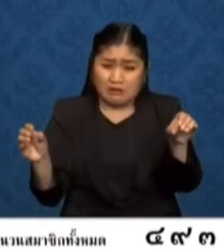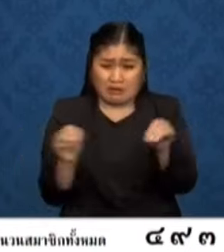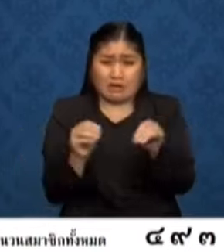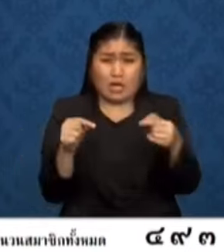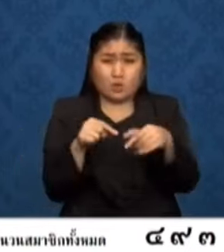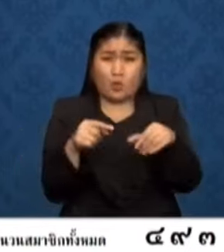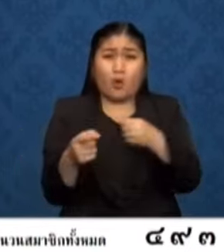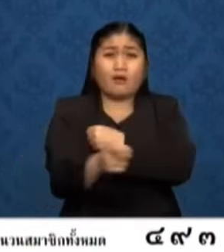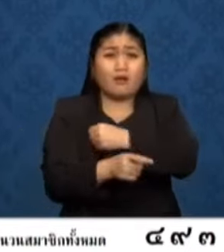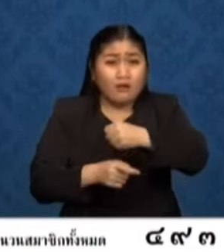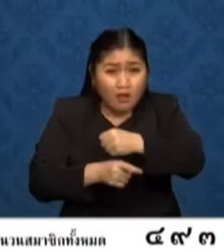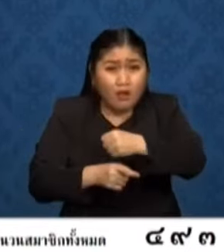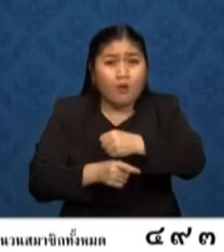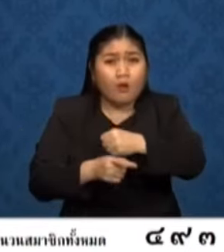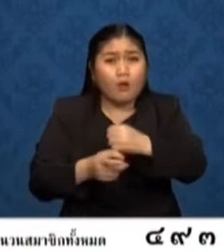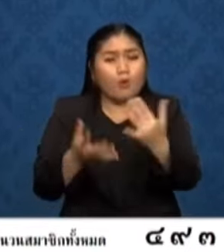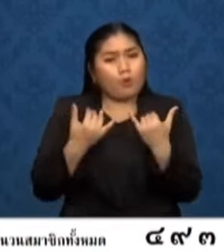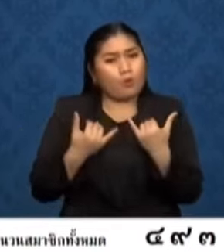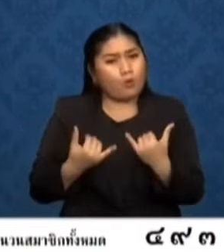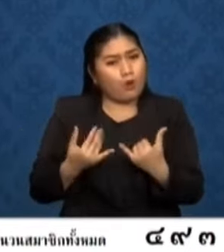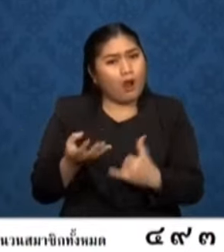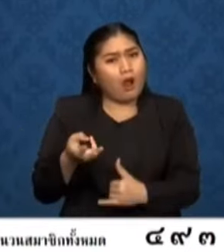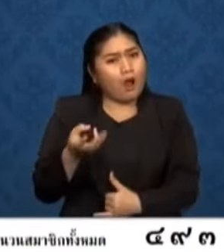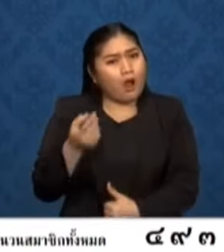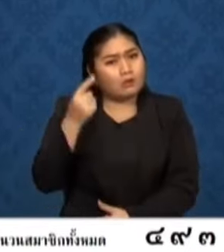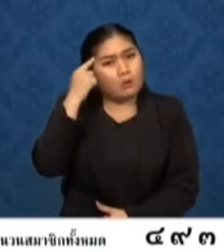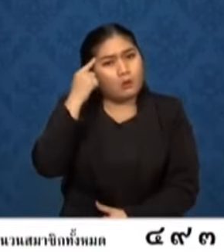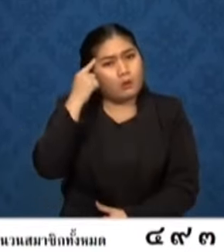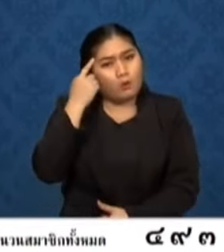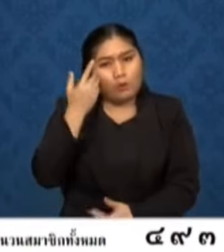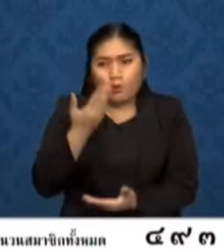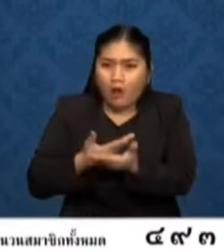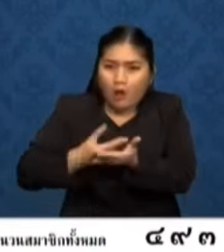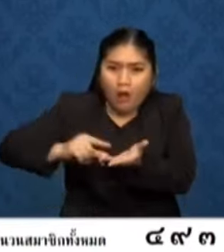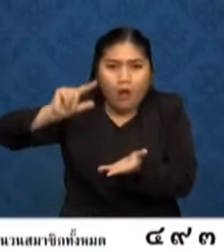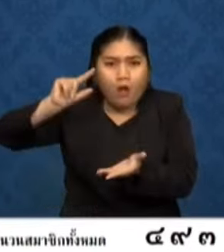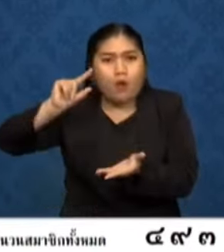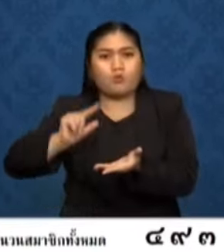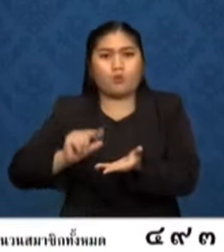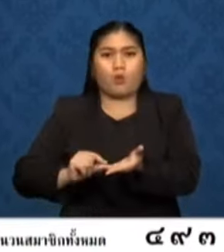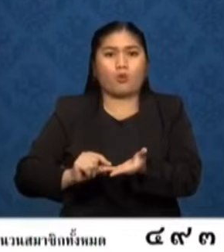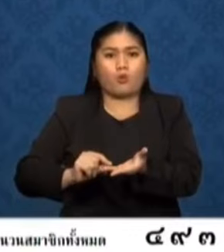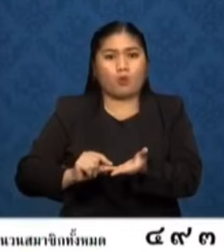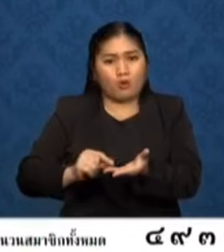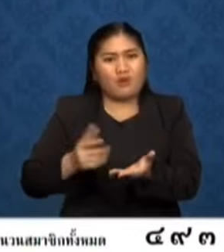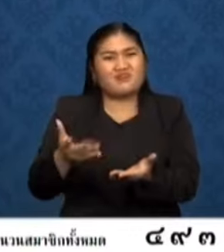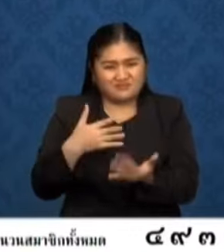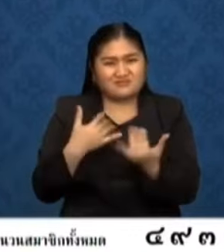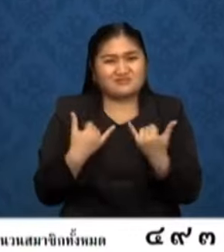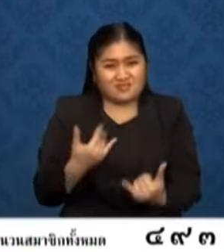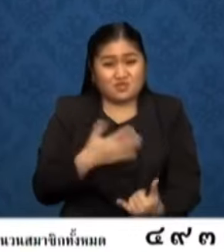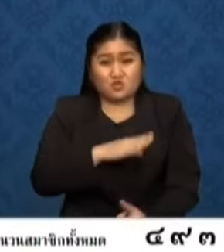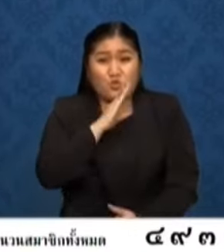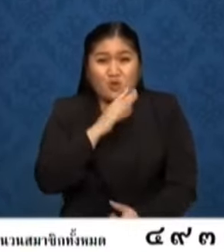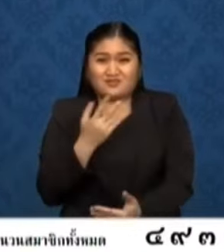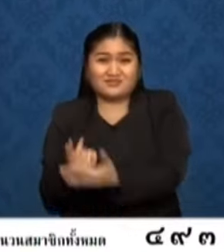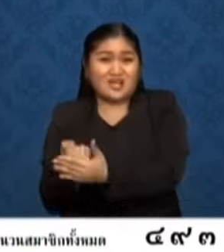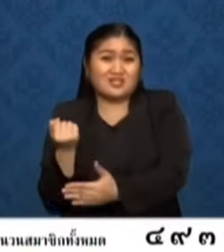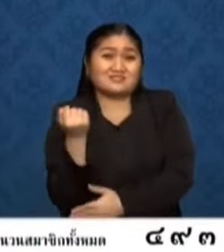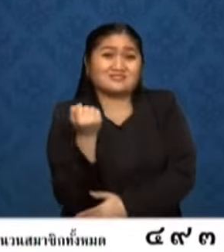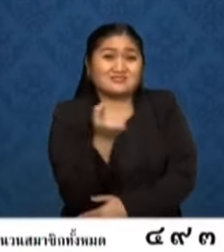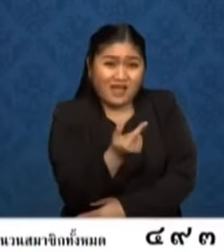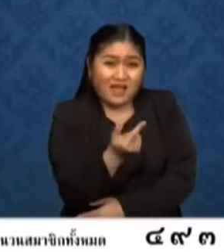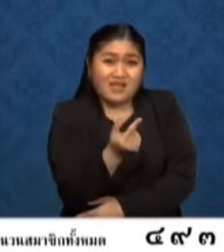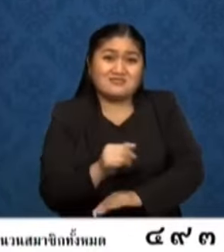อีกทั้งปีนี้ ราคาข้าวก็มีแนวน้มตกต่ำลงดนั้นการจายเงินช่วยข้าเกี่ยว จงหนาจะเป็นการ